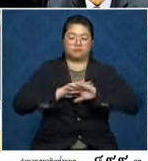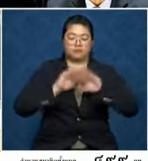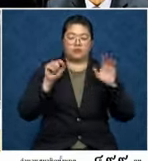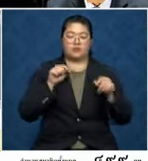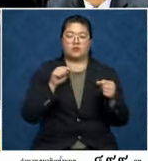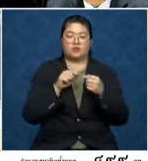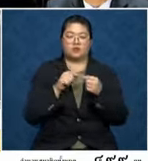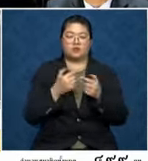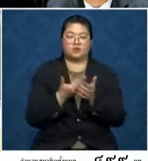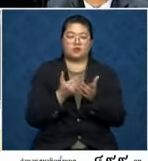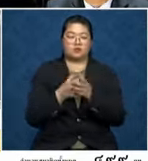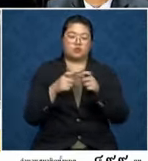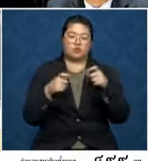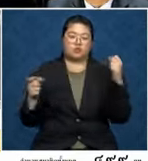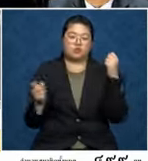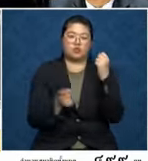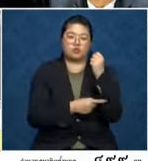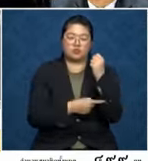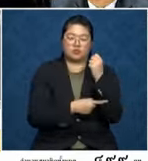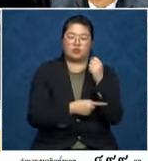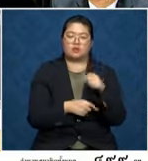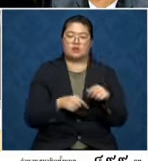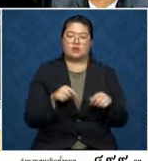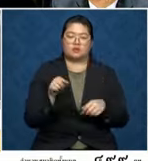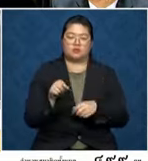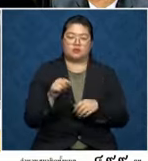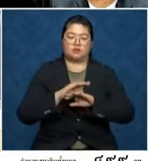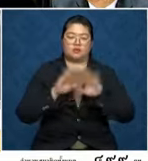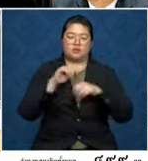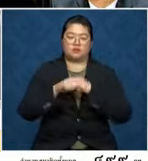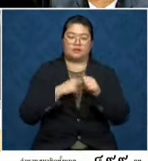าด้วยความผิดอันเกิดจากการใช้เช็คพ.ศ